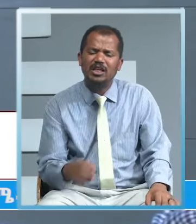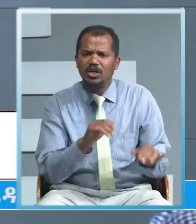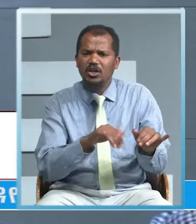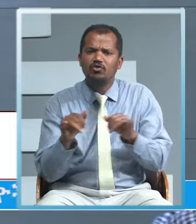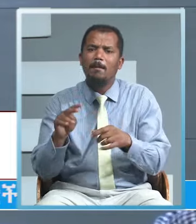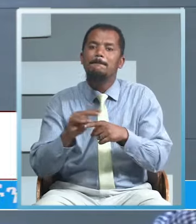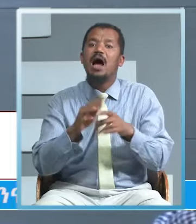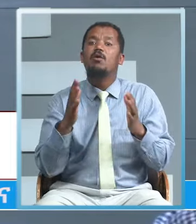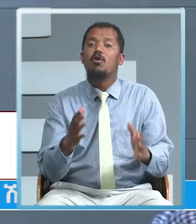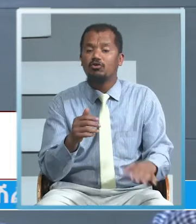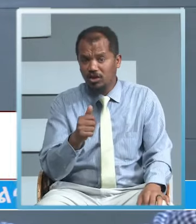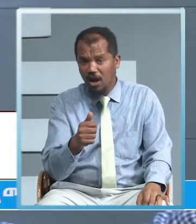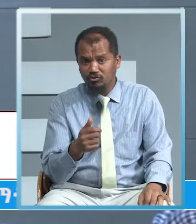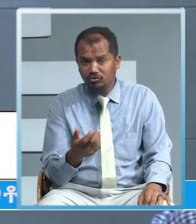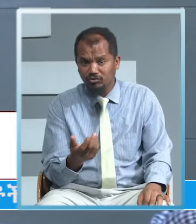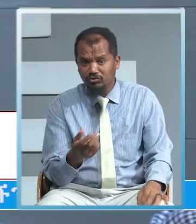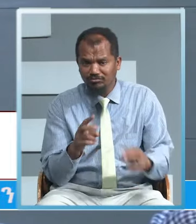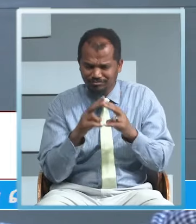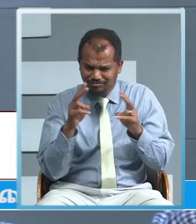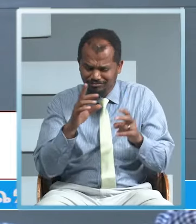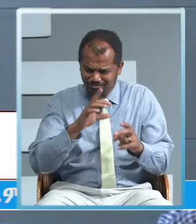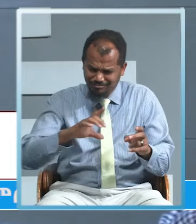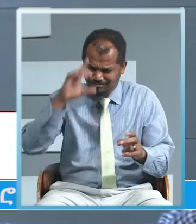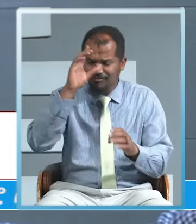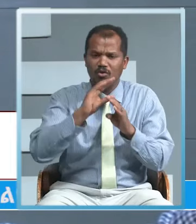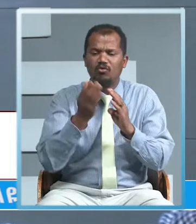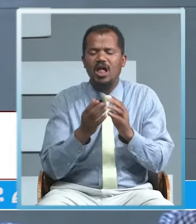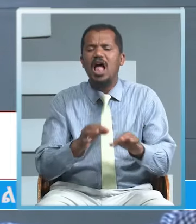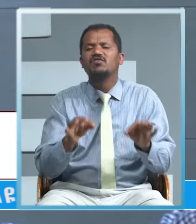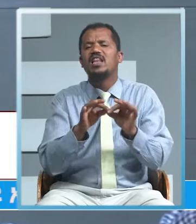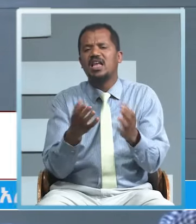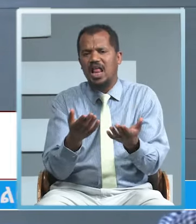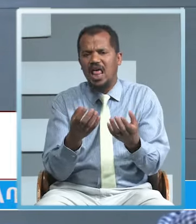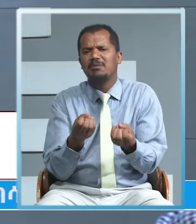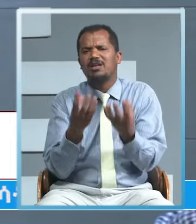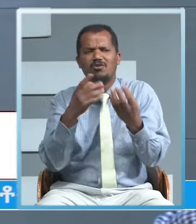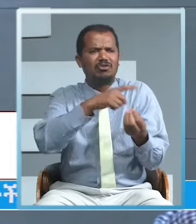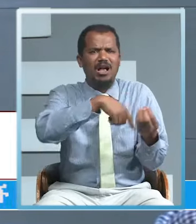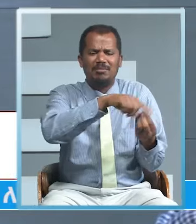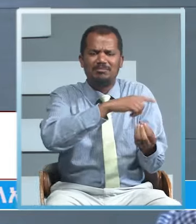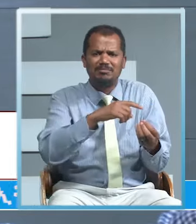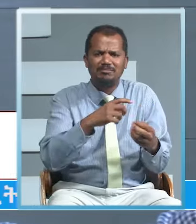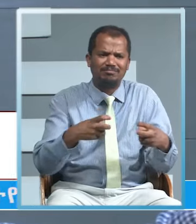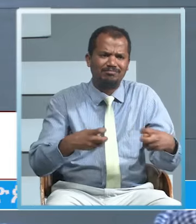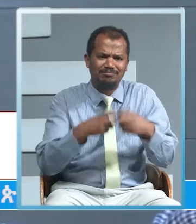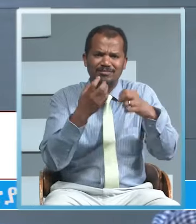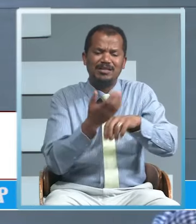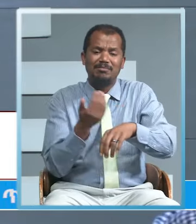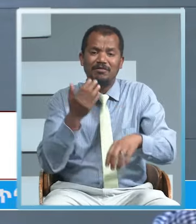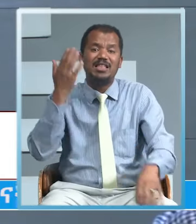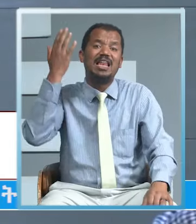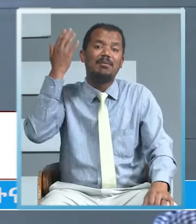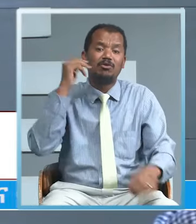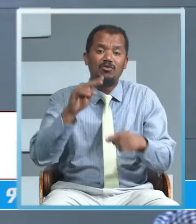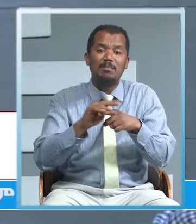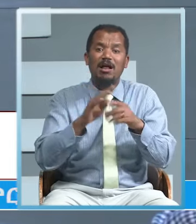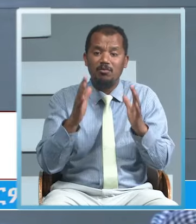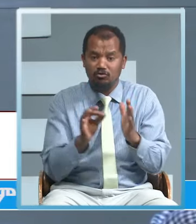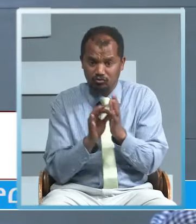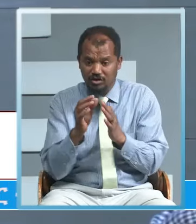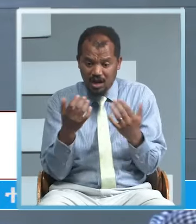እንዲሁም ባለሙያዎች ራሱ በጣም በከፍተኛ ሁኔታ ያስፈልጋሉ። አብዛኞቹ አካባቢዎች ከግጭቱ በፊት የነበሩ